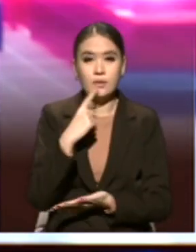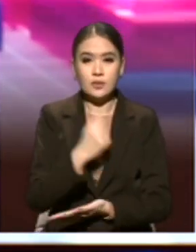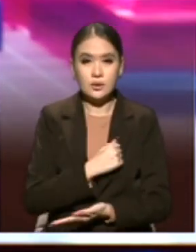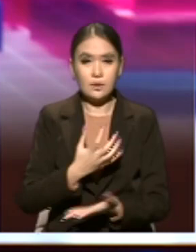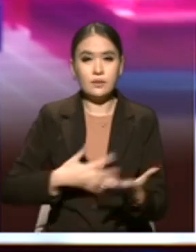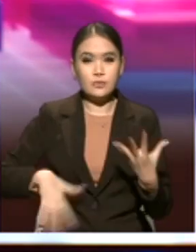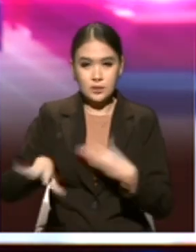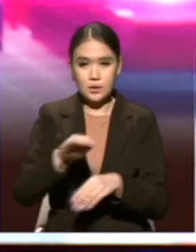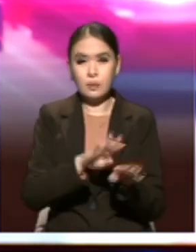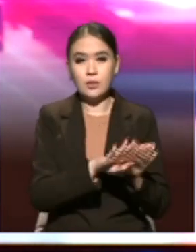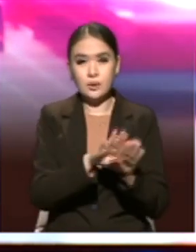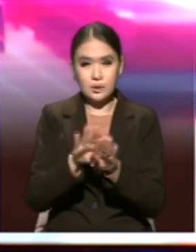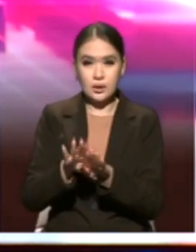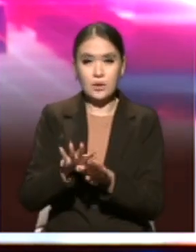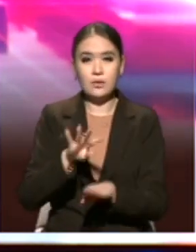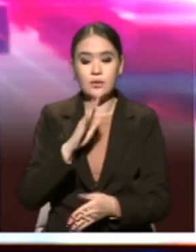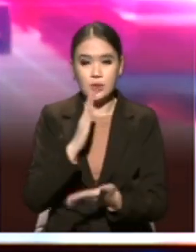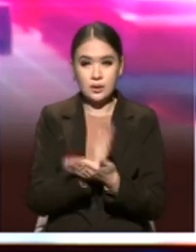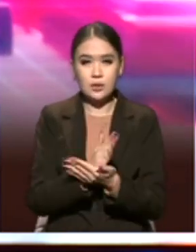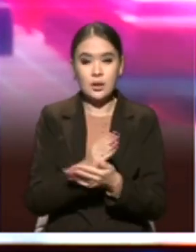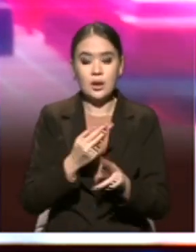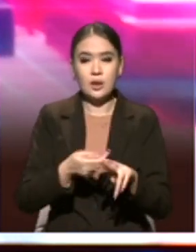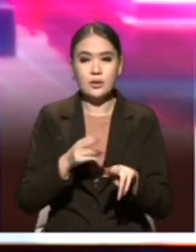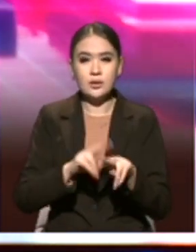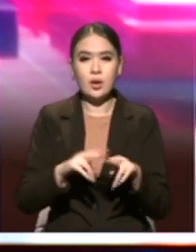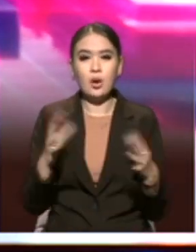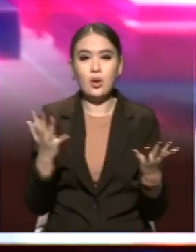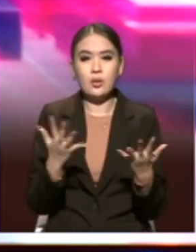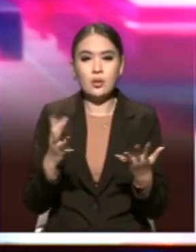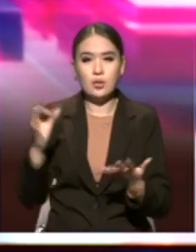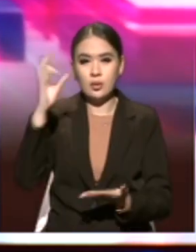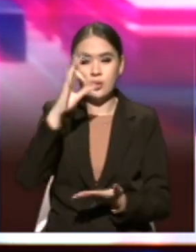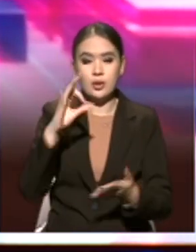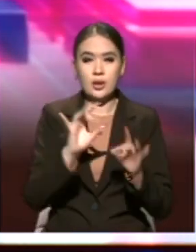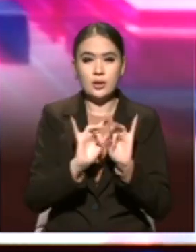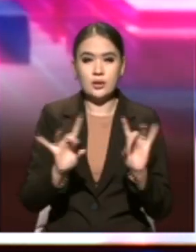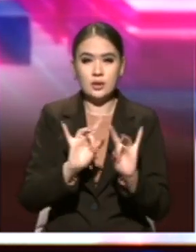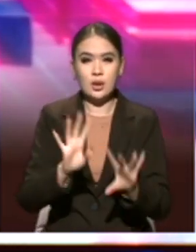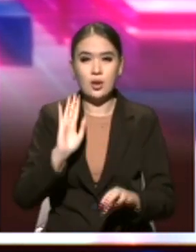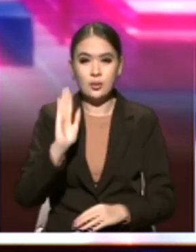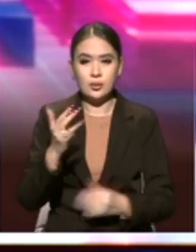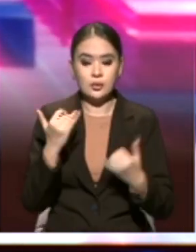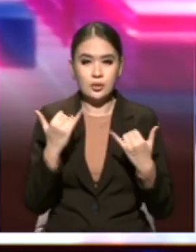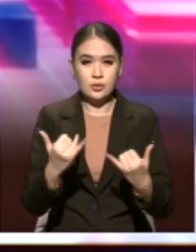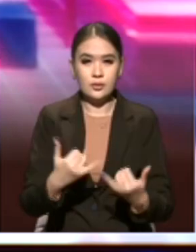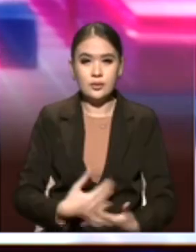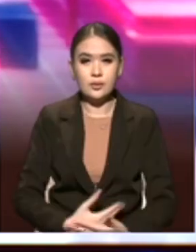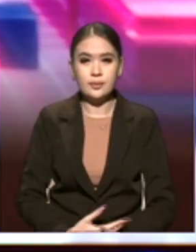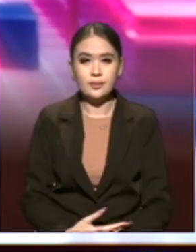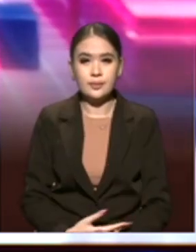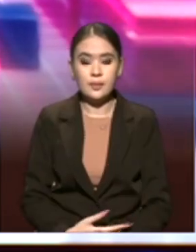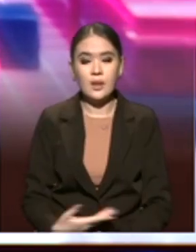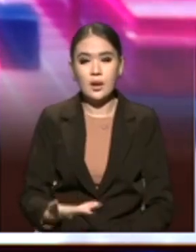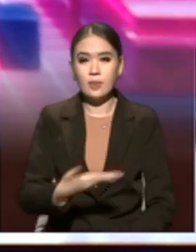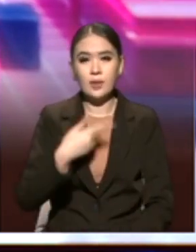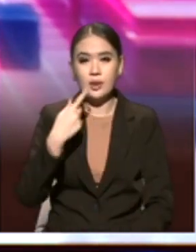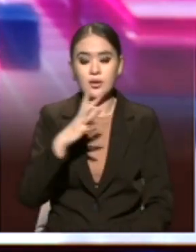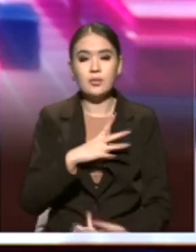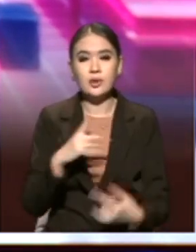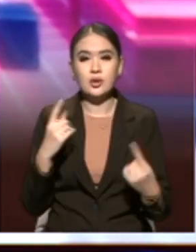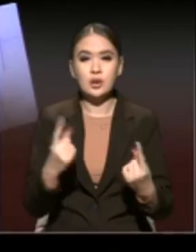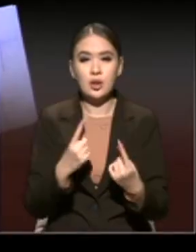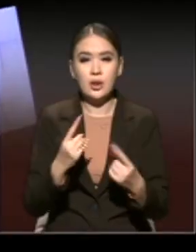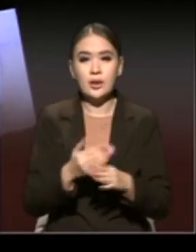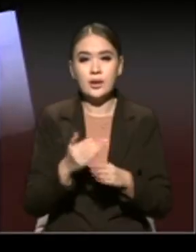теңдей берілген бе? Және қандай мүмкіндік жайында біз айтып отырмыз? Қымбат көрермен, біз айтқан жаңағы жеңілдіктерден